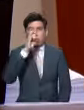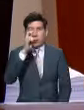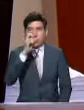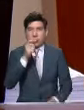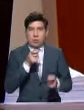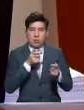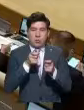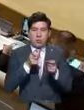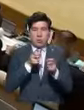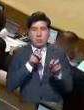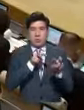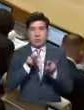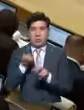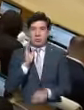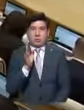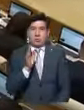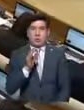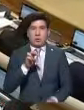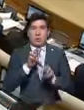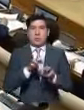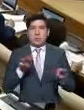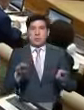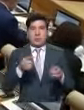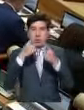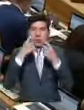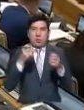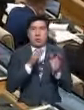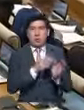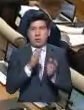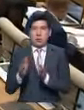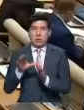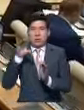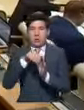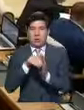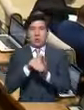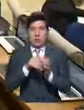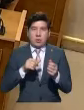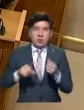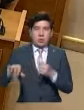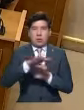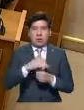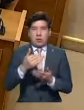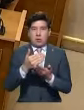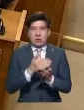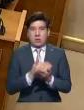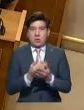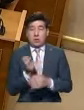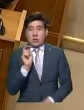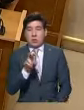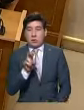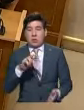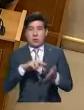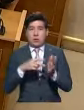енгізіледі. Оны мәдениет және ақпарат министрлігі профилактикалық бақылау нысанда бақылау объектісіне бармай және жоспардан